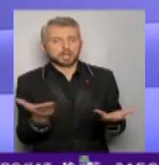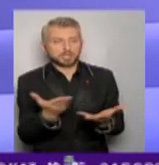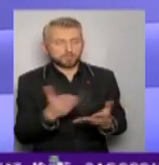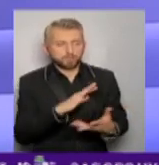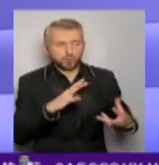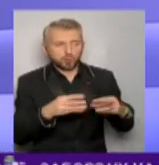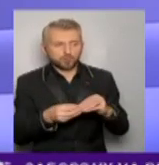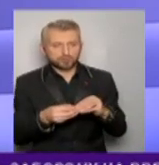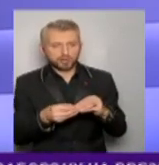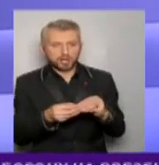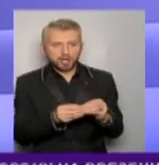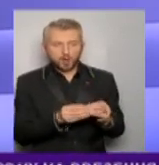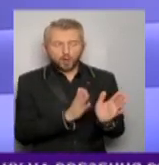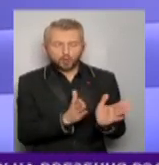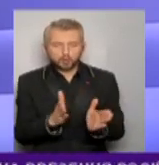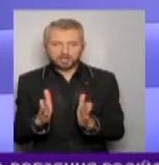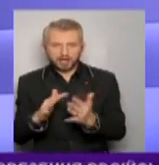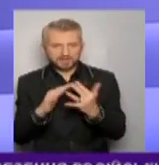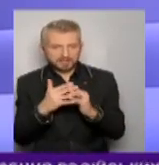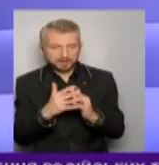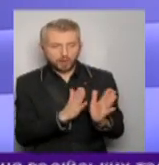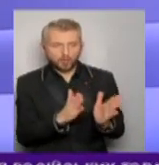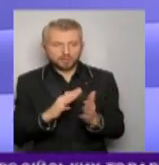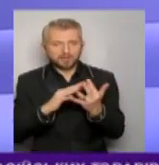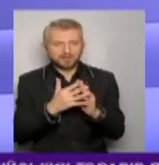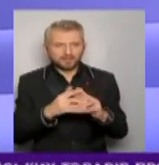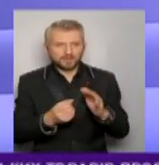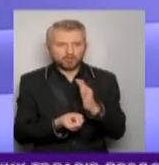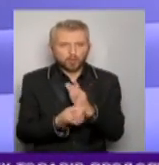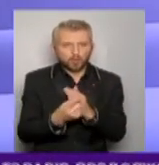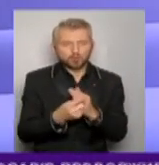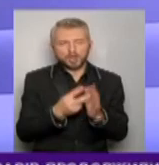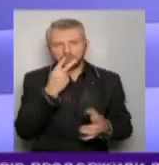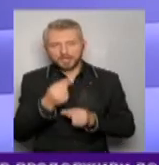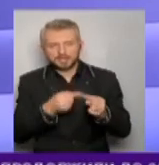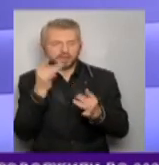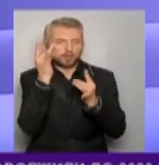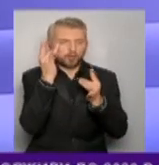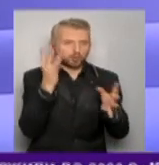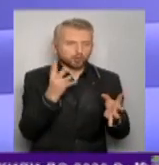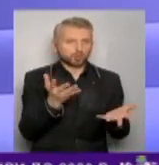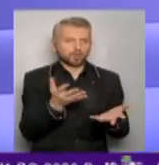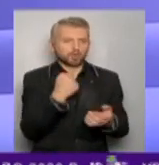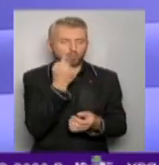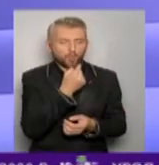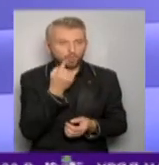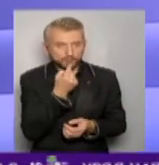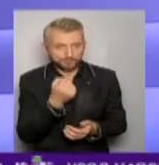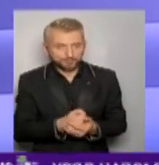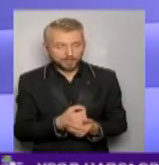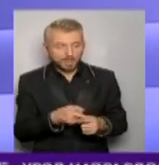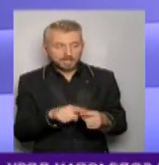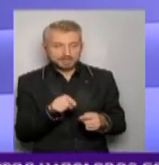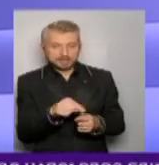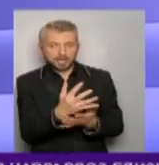породжує уклад сільський, а сільський уклад породжує культуру, традицію, звичай, породжує мову. А це